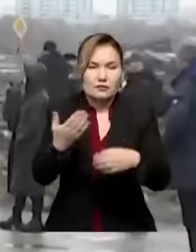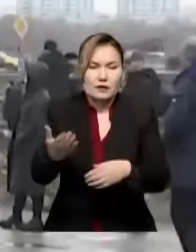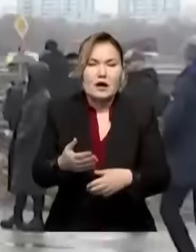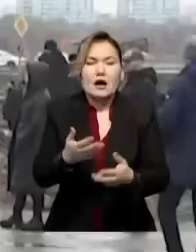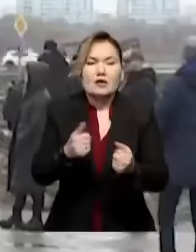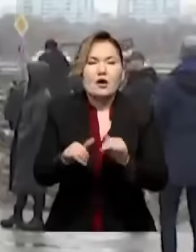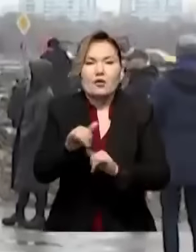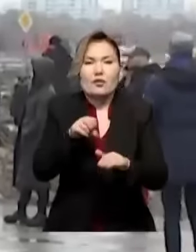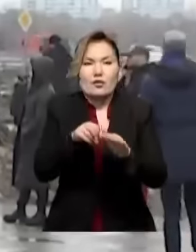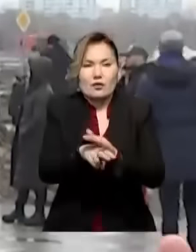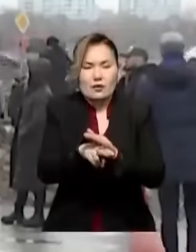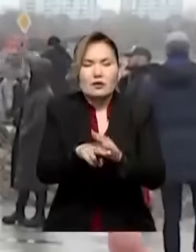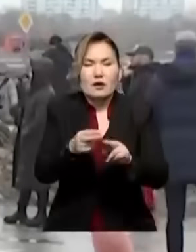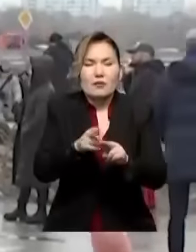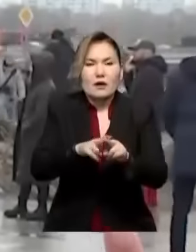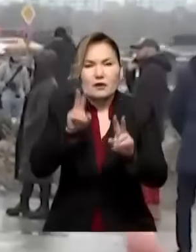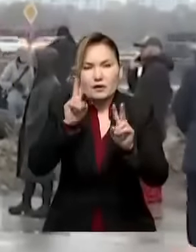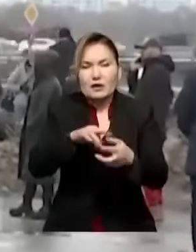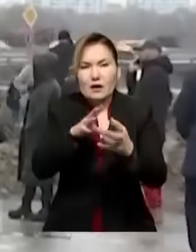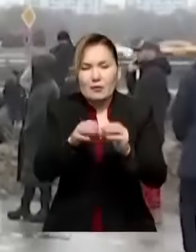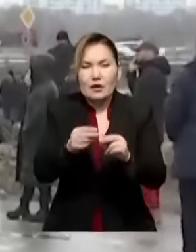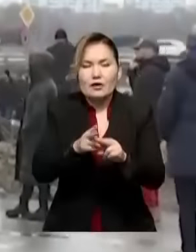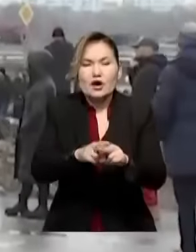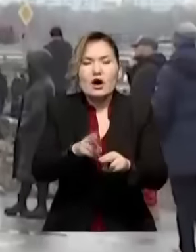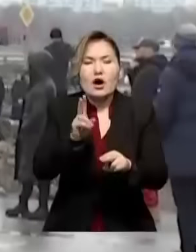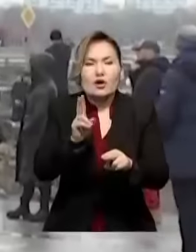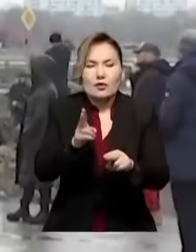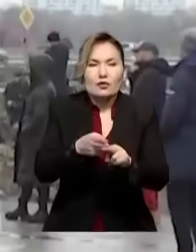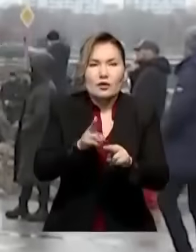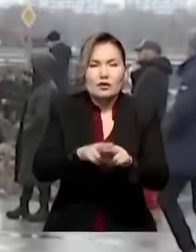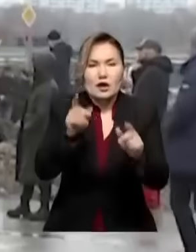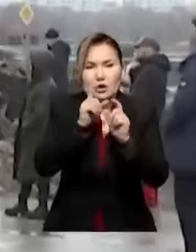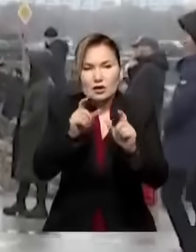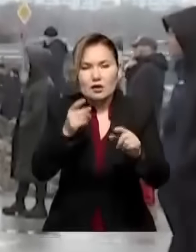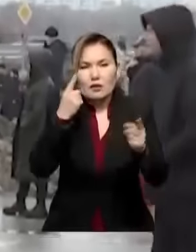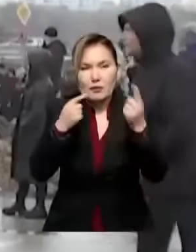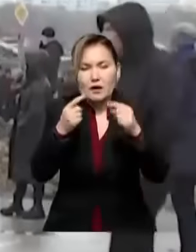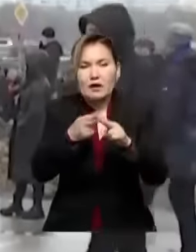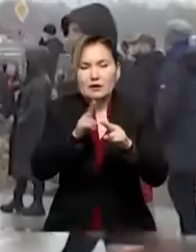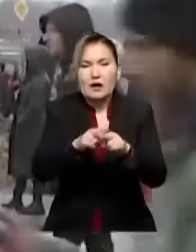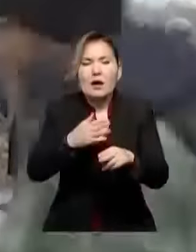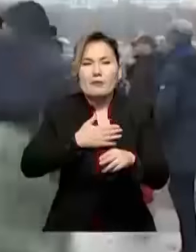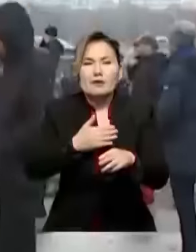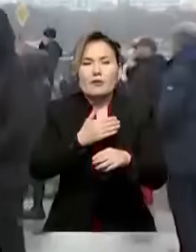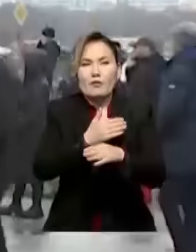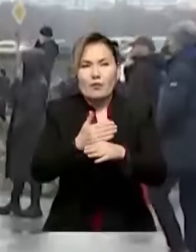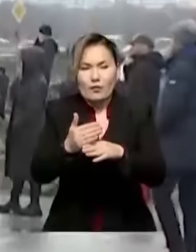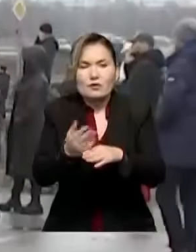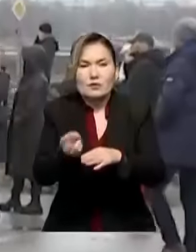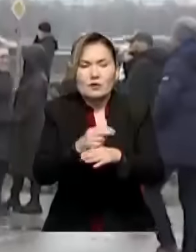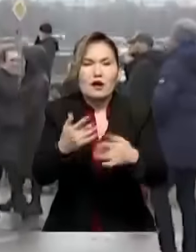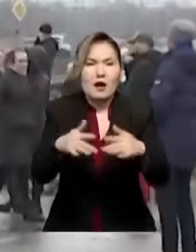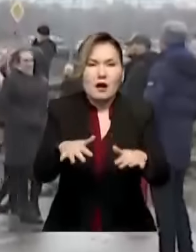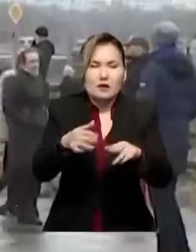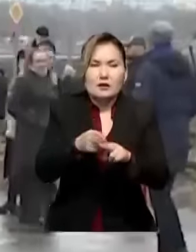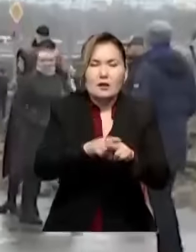Қайда қашарымызды білмей есіміз шықты. Біреу жат деп, басқасы тығыл деп айғайлады. Біз концертке кешігіп келіп аман қалдық. Қаскүнемдер ғимаратқа